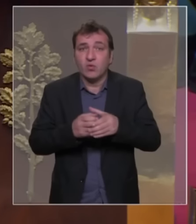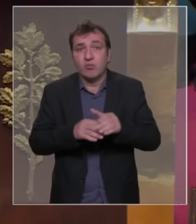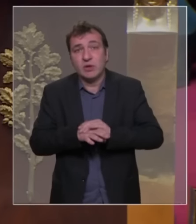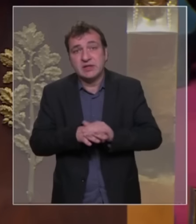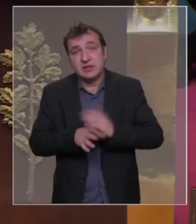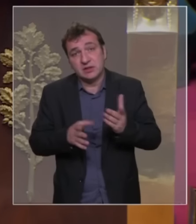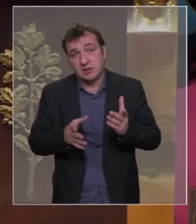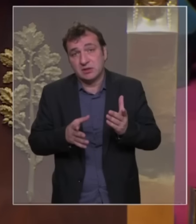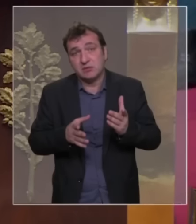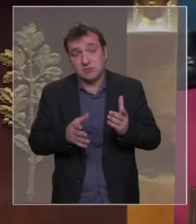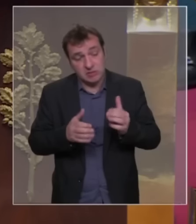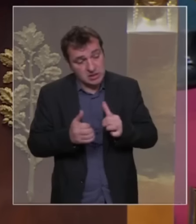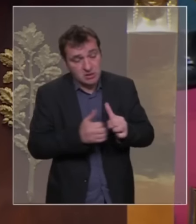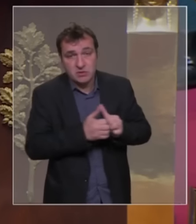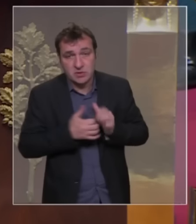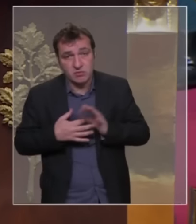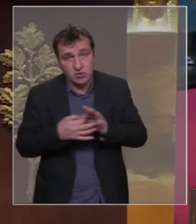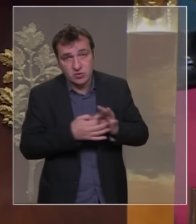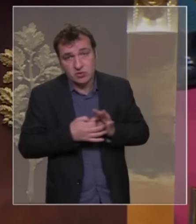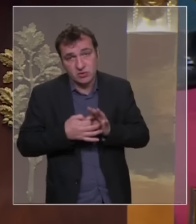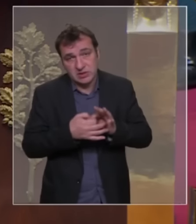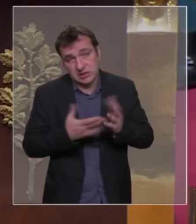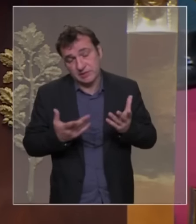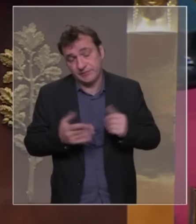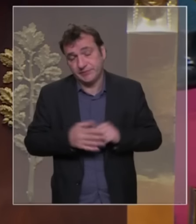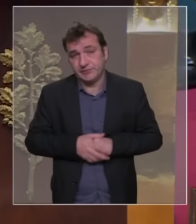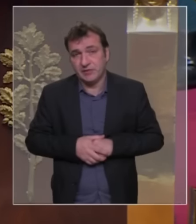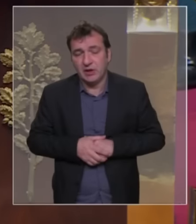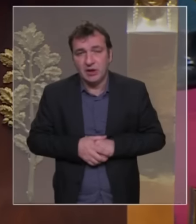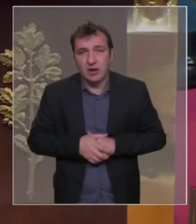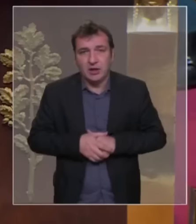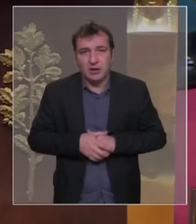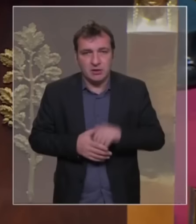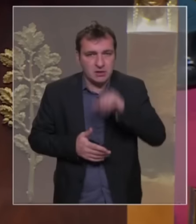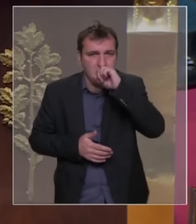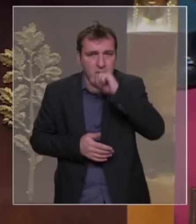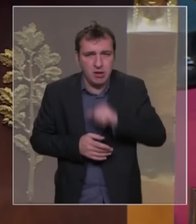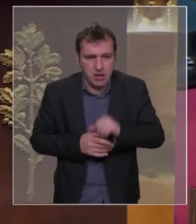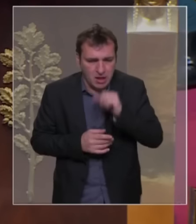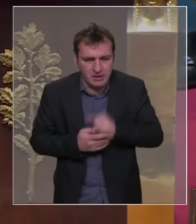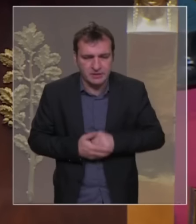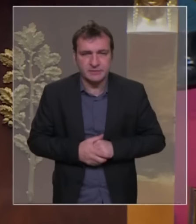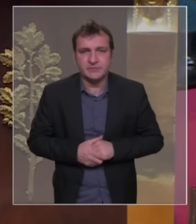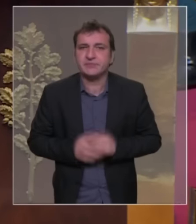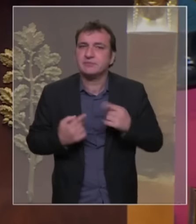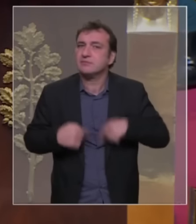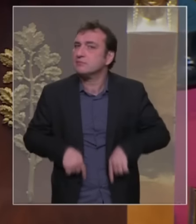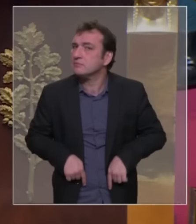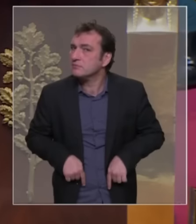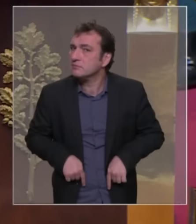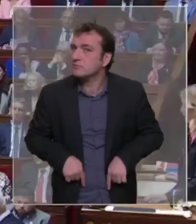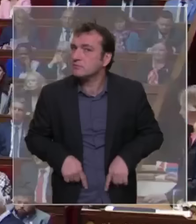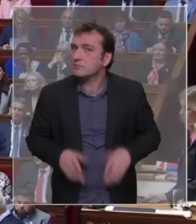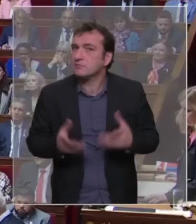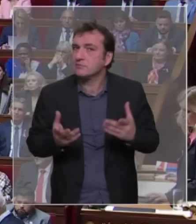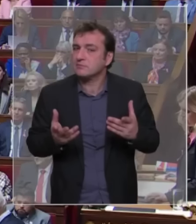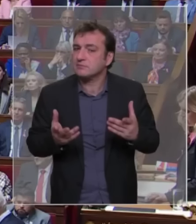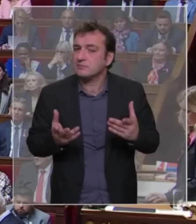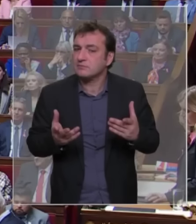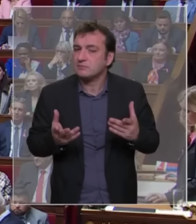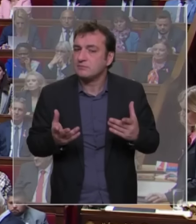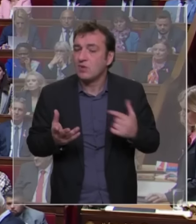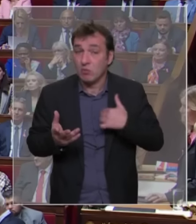d'être solidaires au-delà de leur sensibilité. Un gouvernement qui ne fera pas de miracle. Je l'ai dit